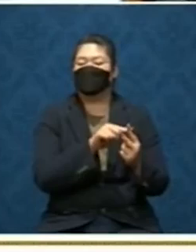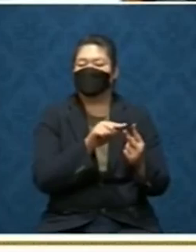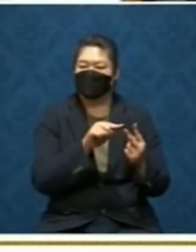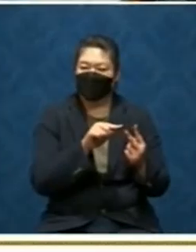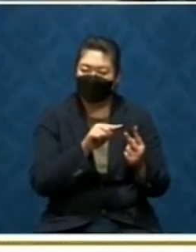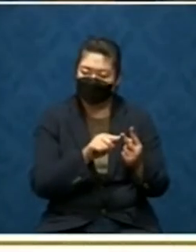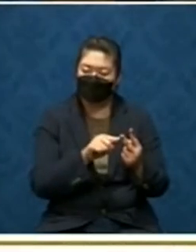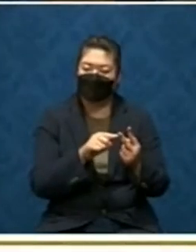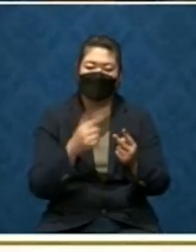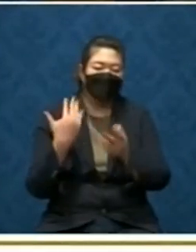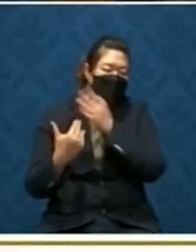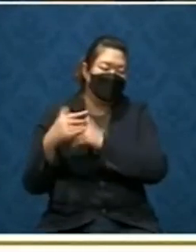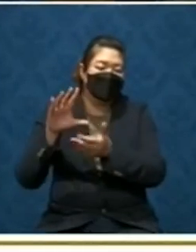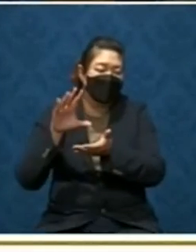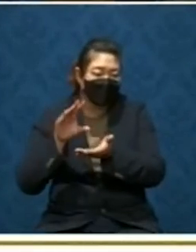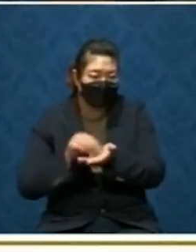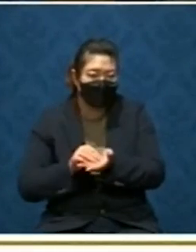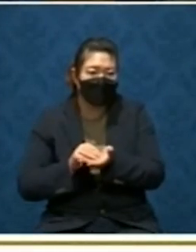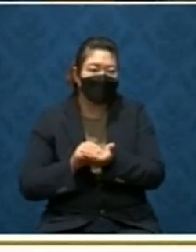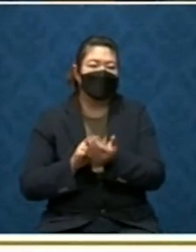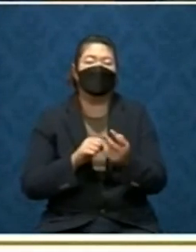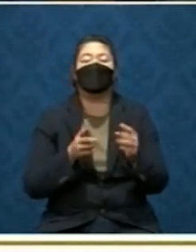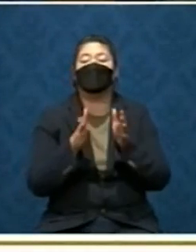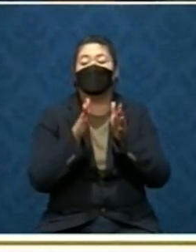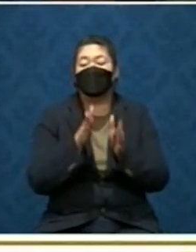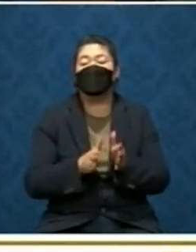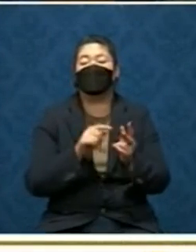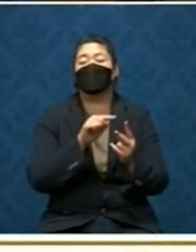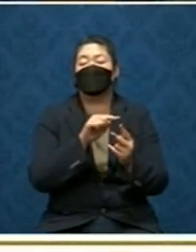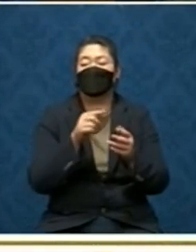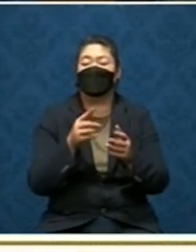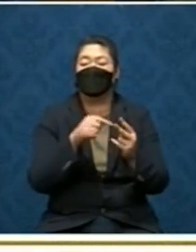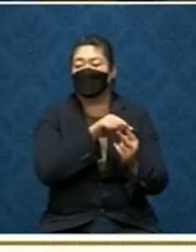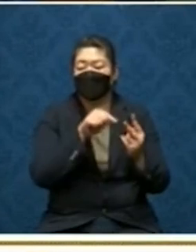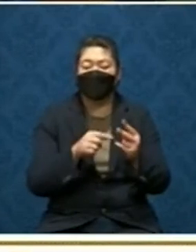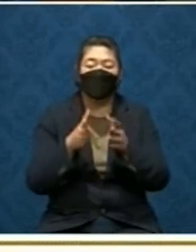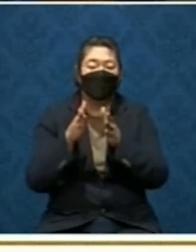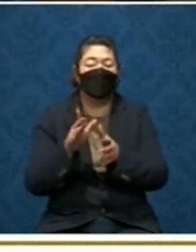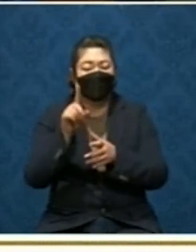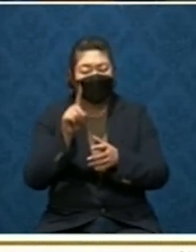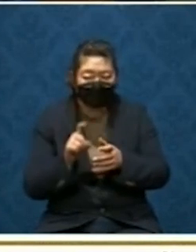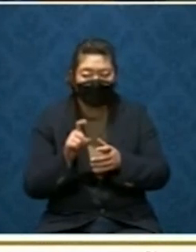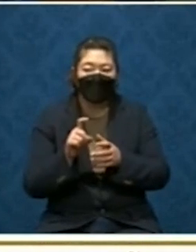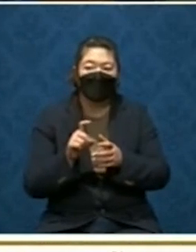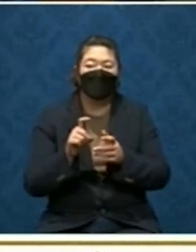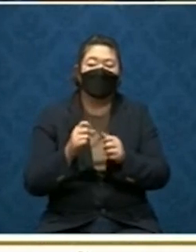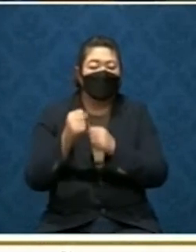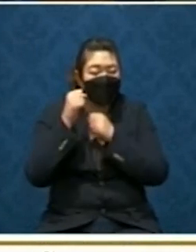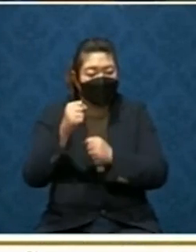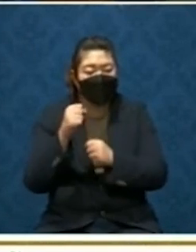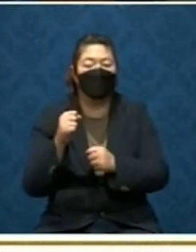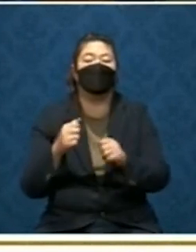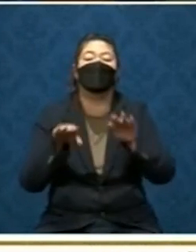จารึกในประวัติศาสตร์ไทยว่าเป็นหนึ่งในวีรชนที่ได้สละชีวิตต่อสู้เพื่อเรียกร้องสิทธิเสรีภาพซึ่งเป็น